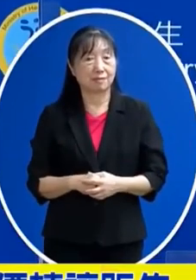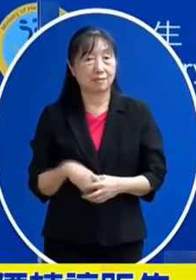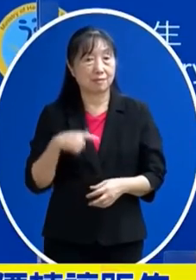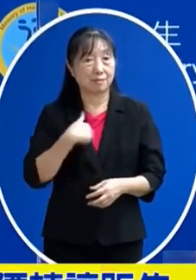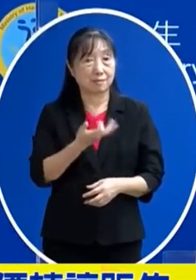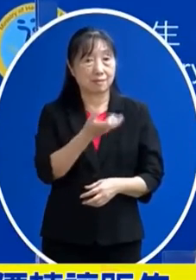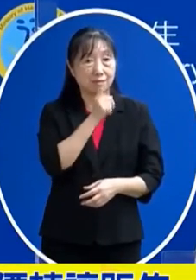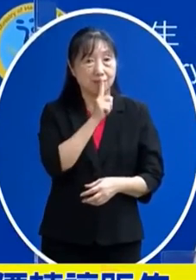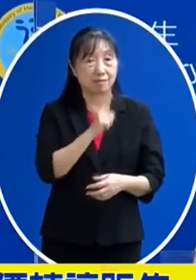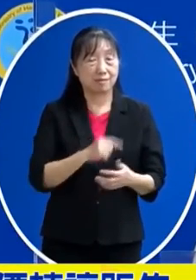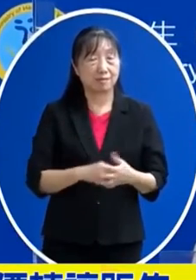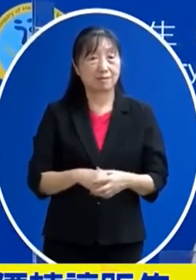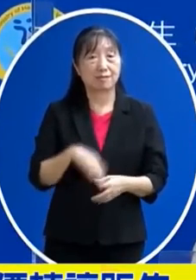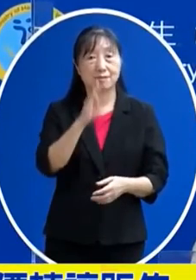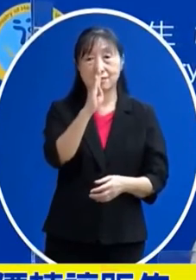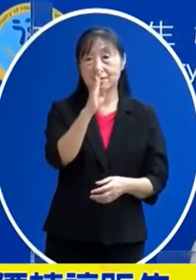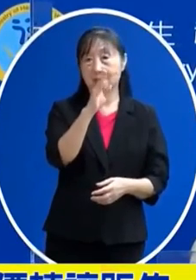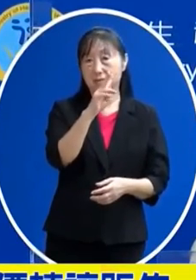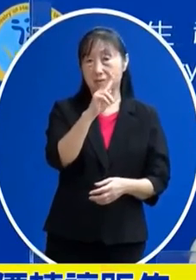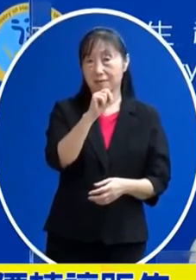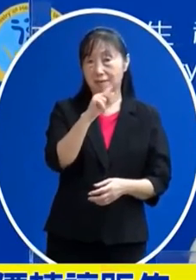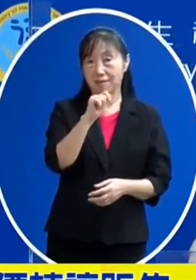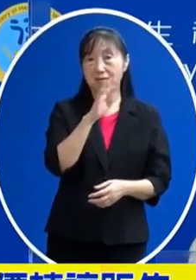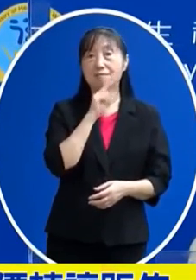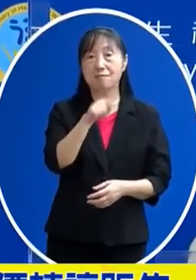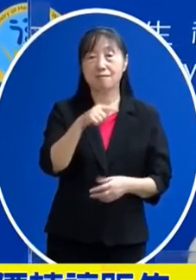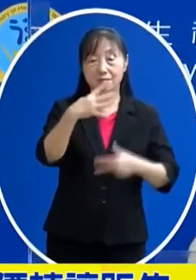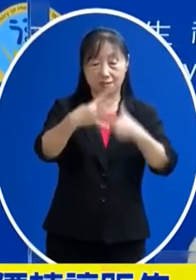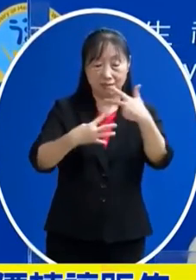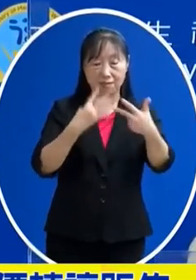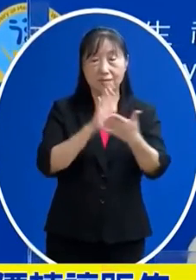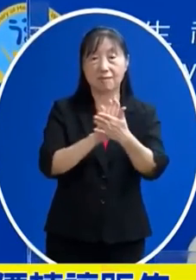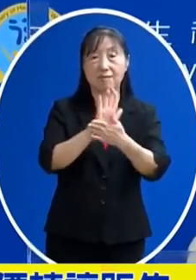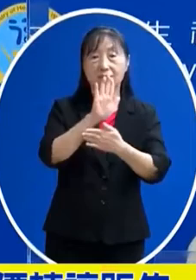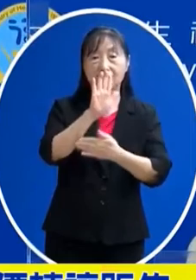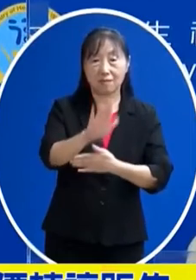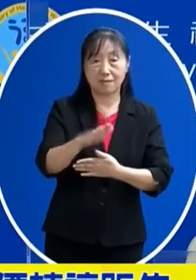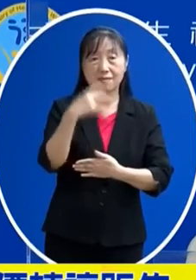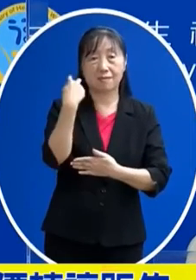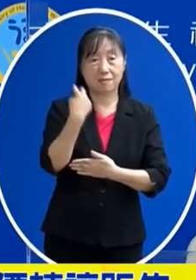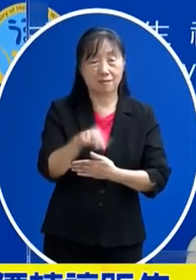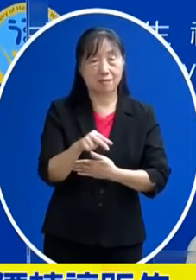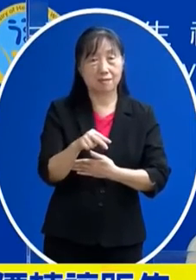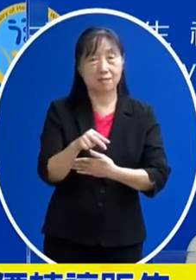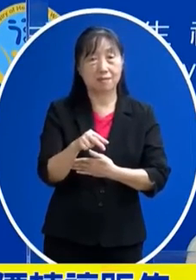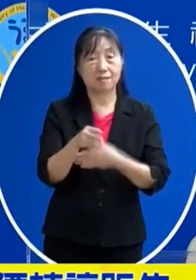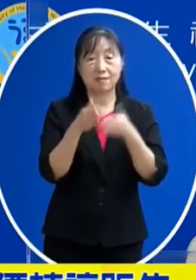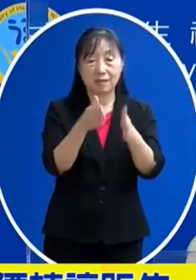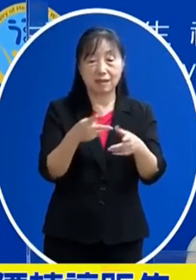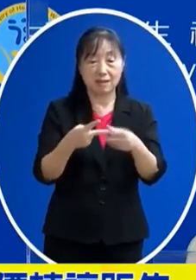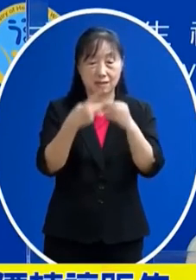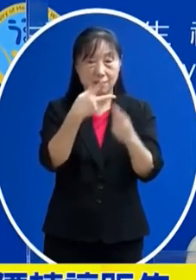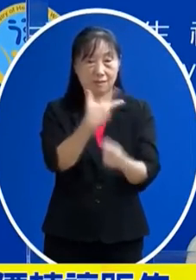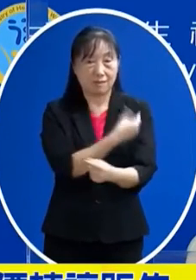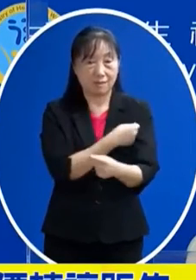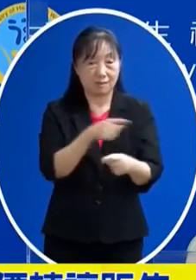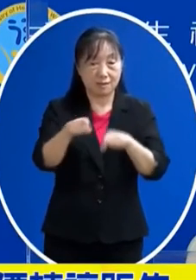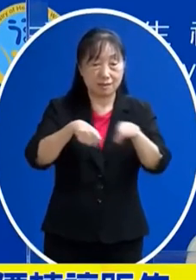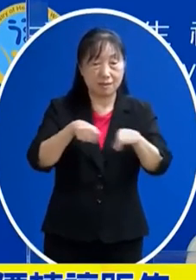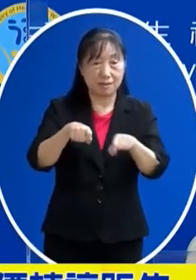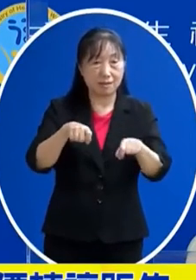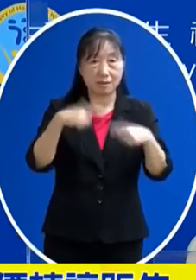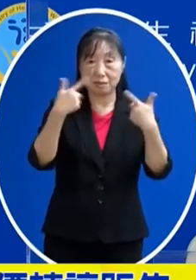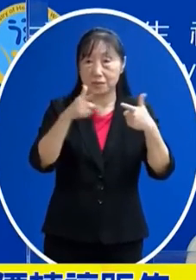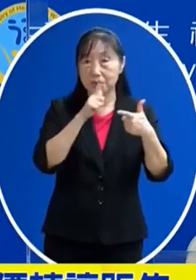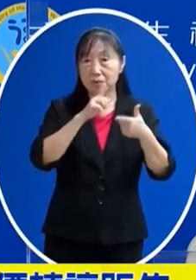我刚刚讲的是，其实就是 BNT 目前就是四周以后来做一个第二剂的安排啦。那我没有说